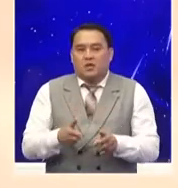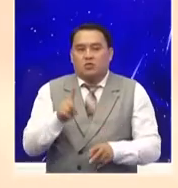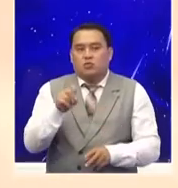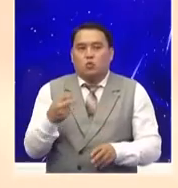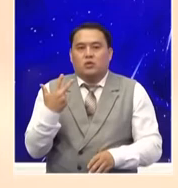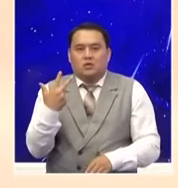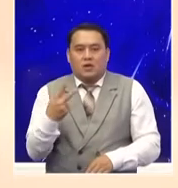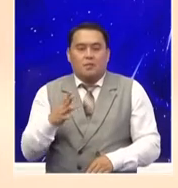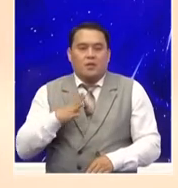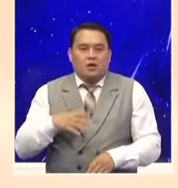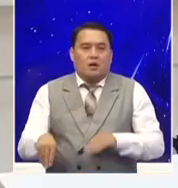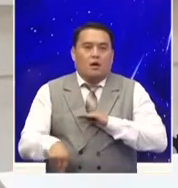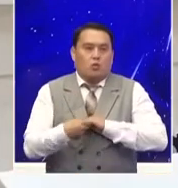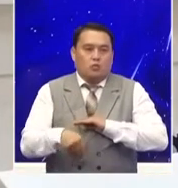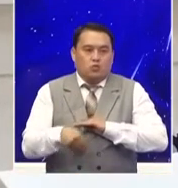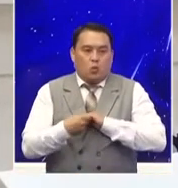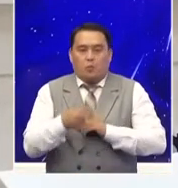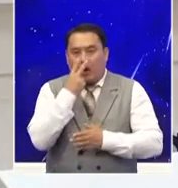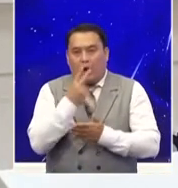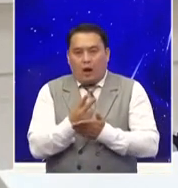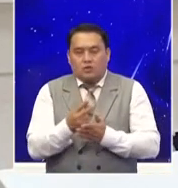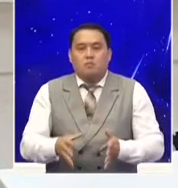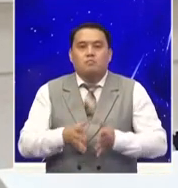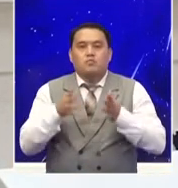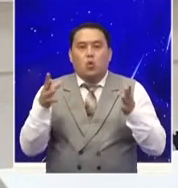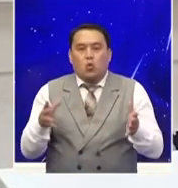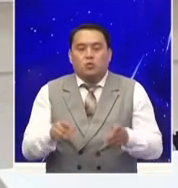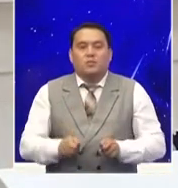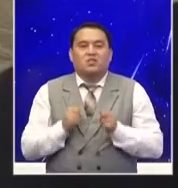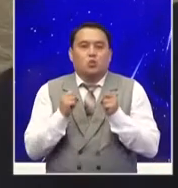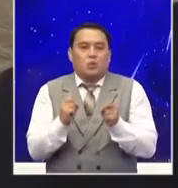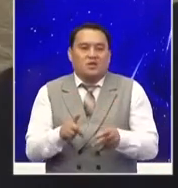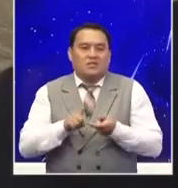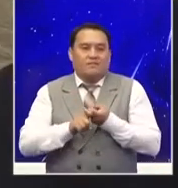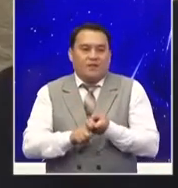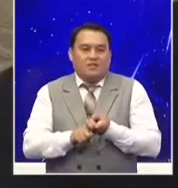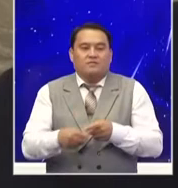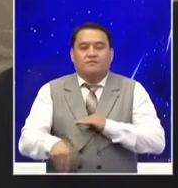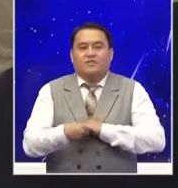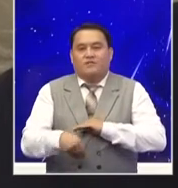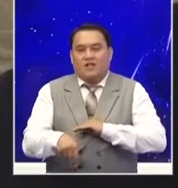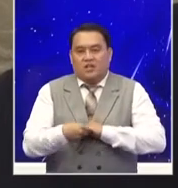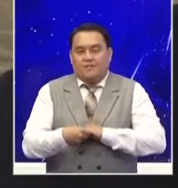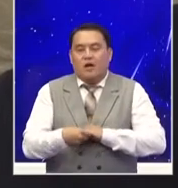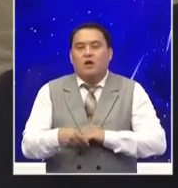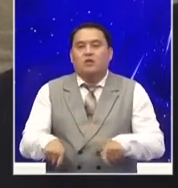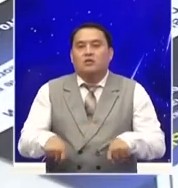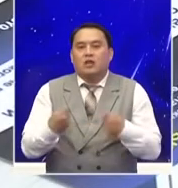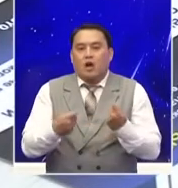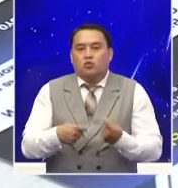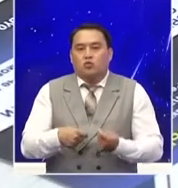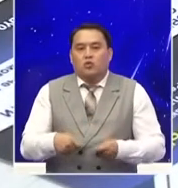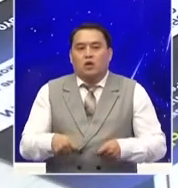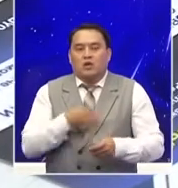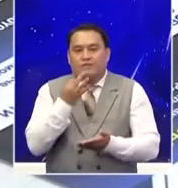из которых являются коррупционными. Как показал анализ, большинство коррупционных преступлений связано со взяточничеством. Правонарушители привлечены к